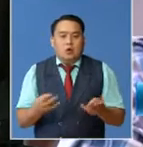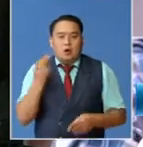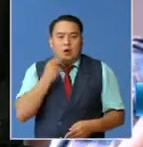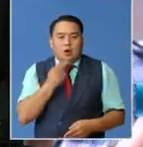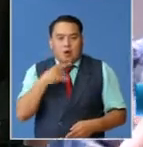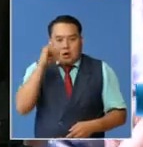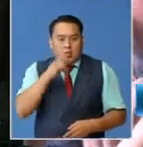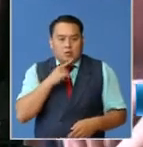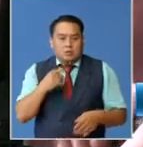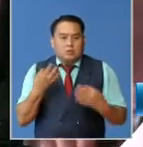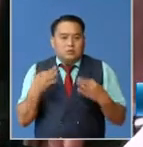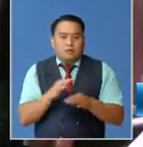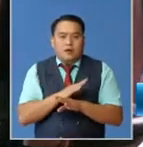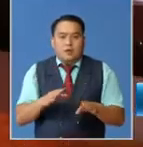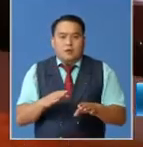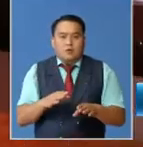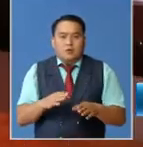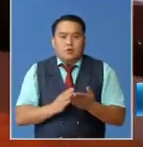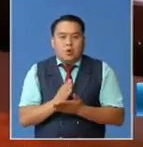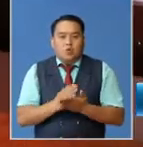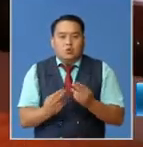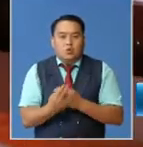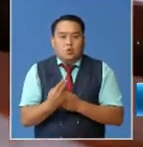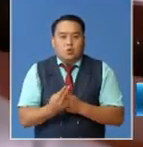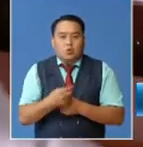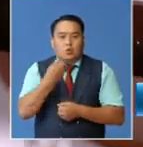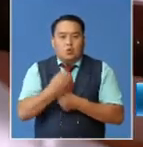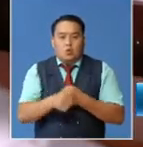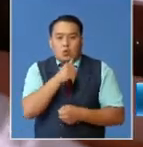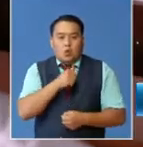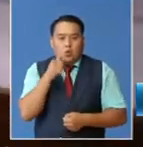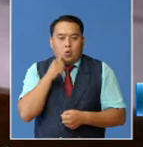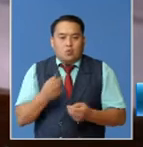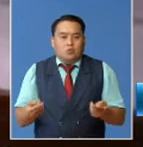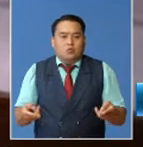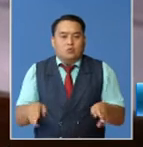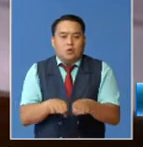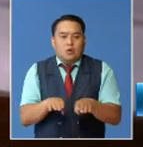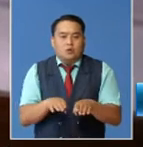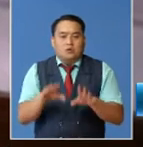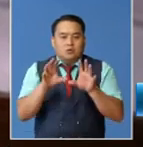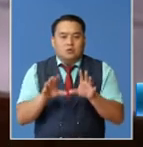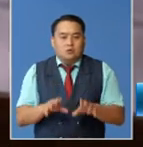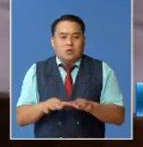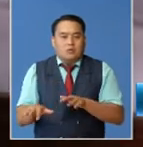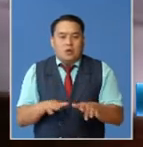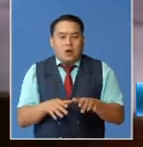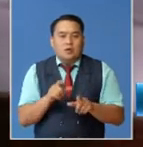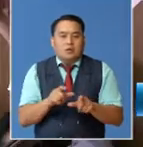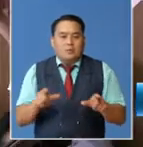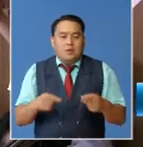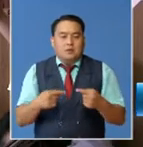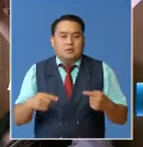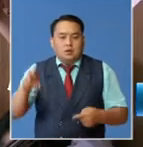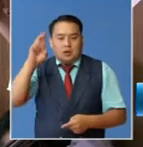тарабы Қазақстанға жібермес үшін оны саяси үйрету орталығының құпия қызметіне алып жолын бөгеген. Ал заң бойынша мұндай қызмет атқарған адам басқа